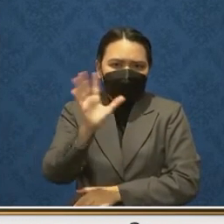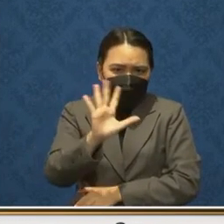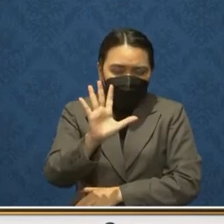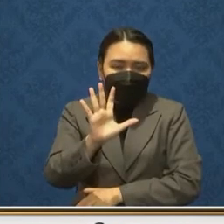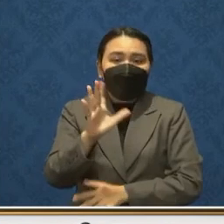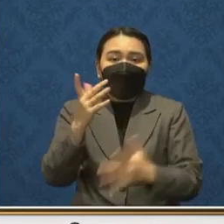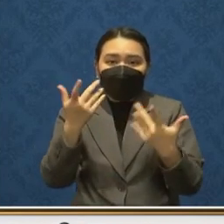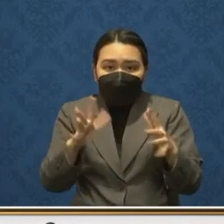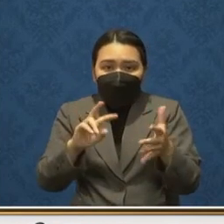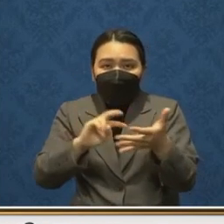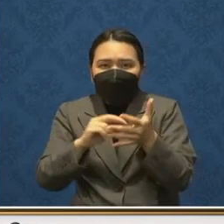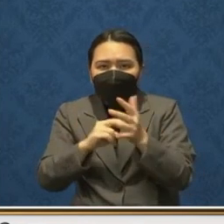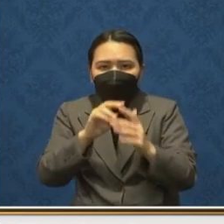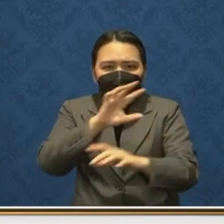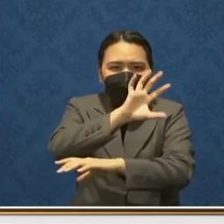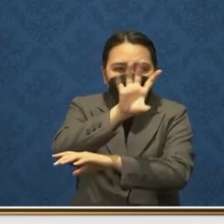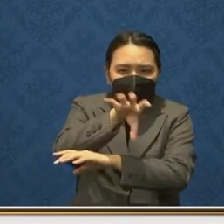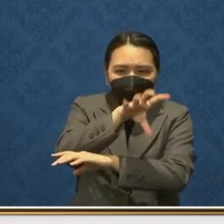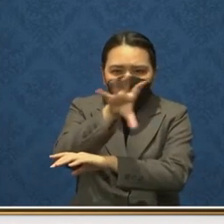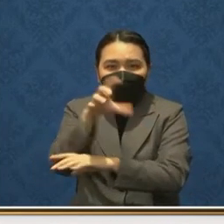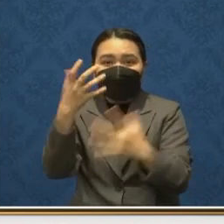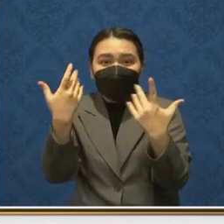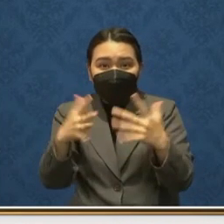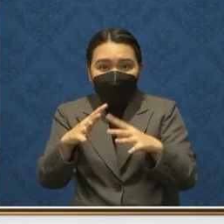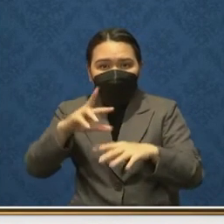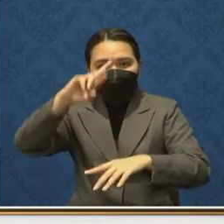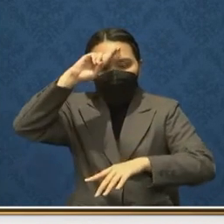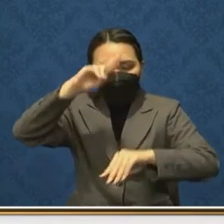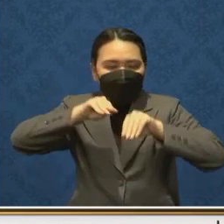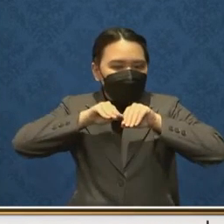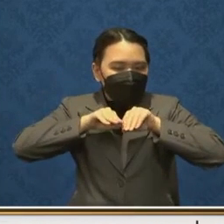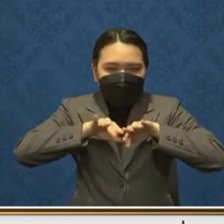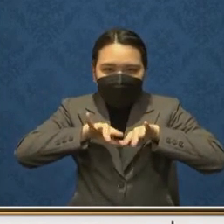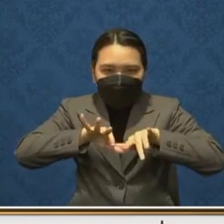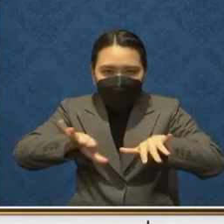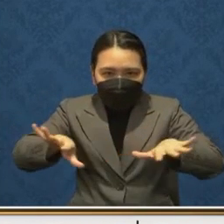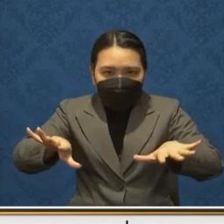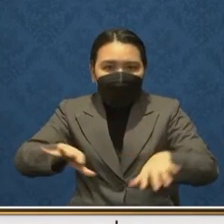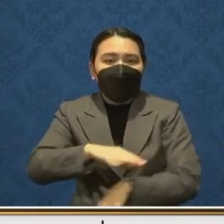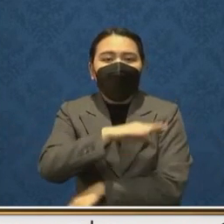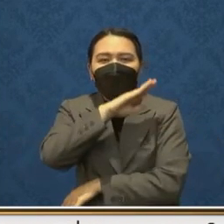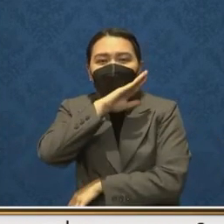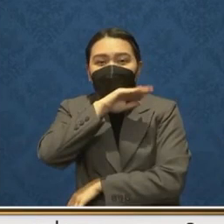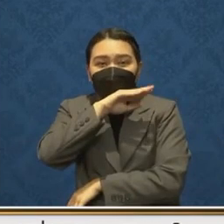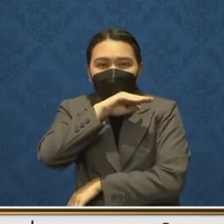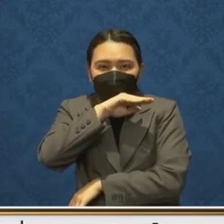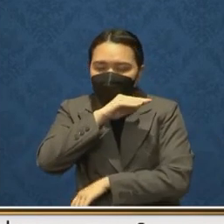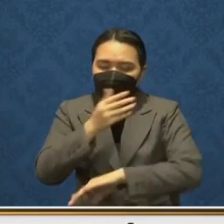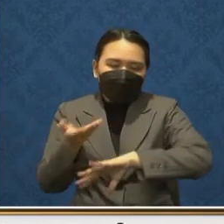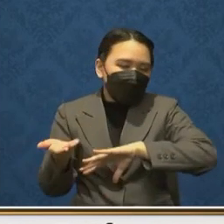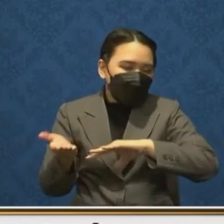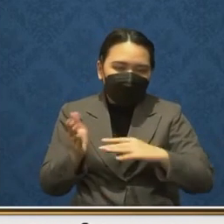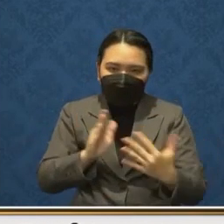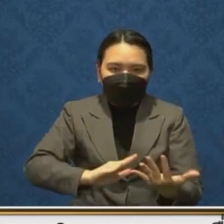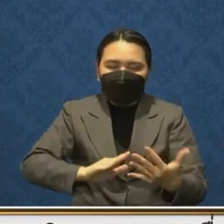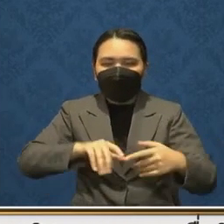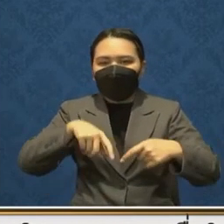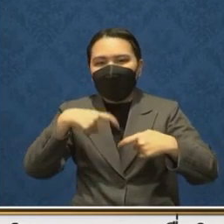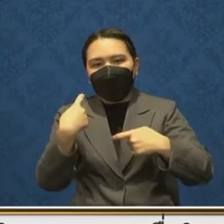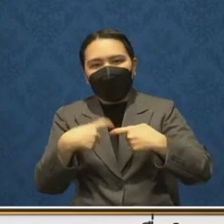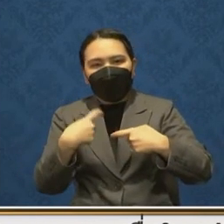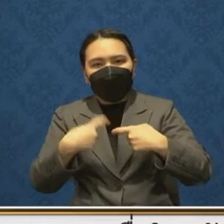อกรวงอย่างนี้มันทำใหเกิดโลระบาดไปทั่วประเทศฟาหมูล้มหายตายจากลำบากยากแ้นกไปหมด